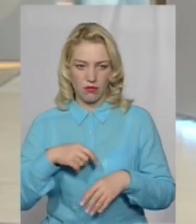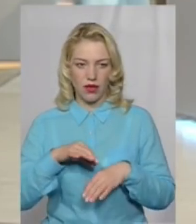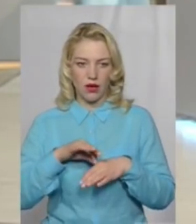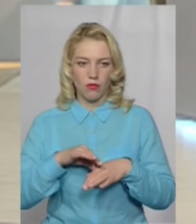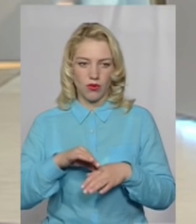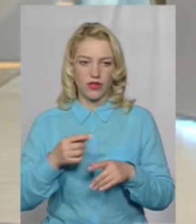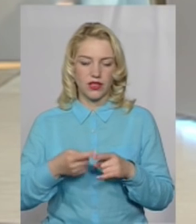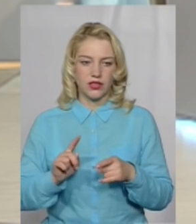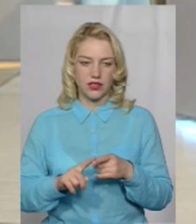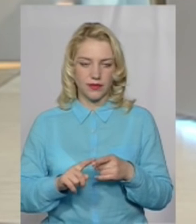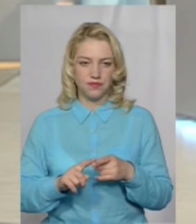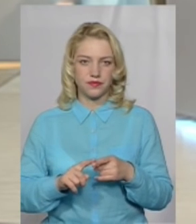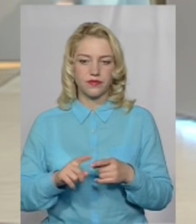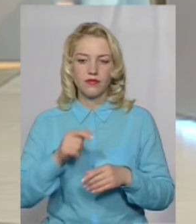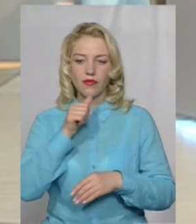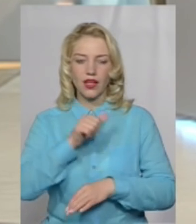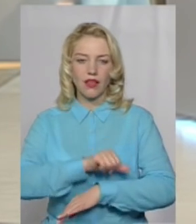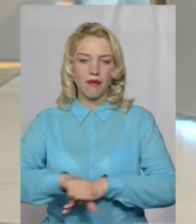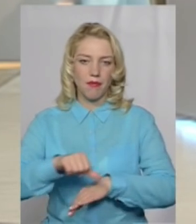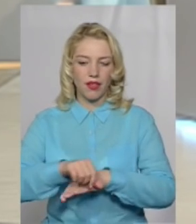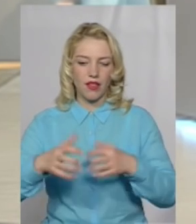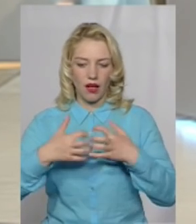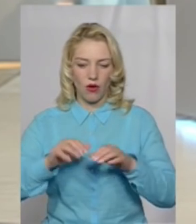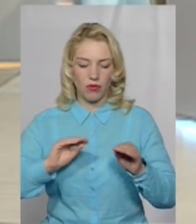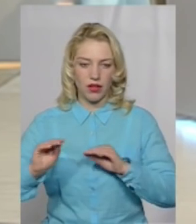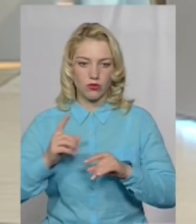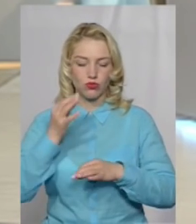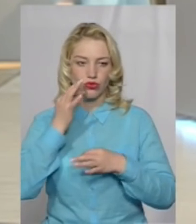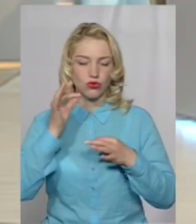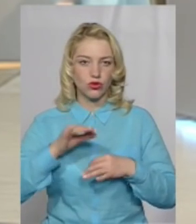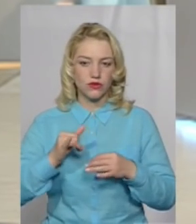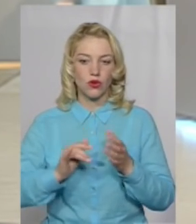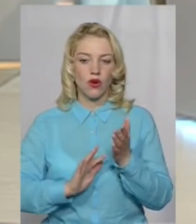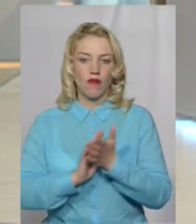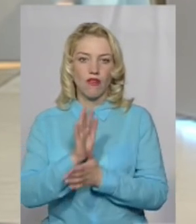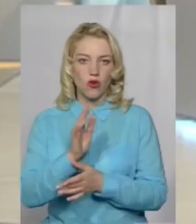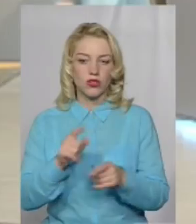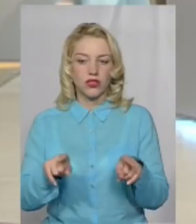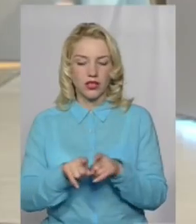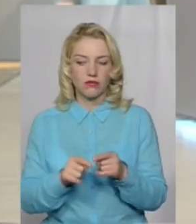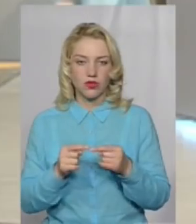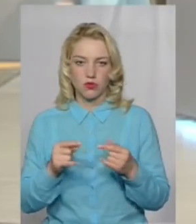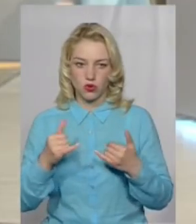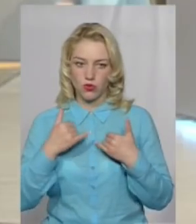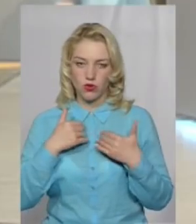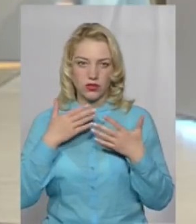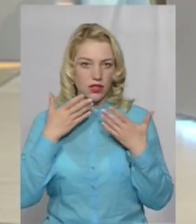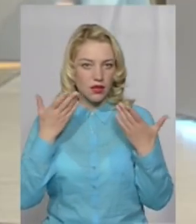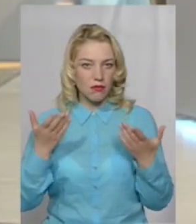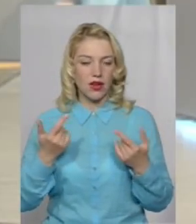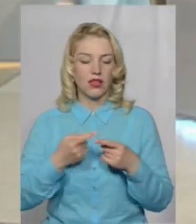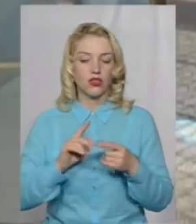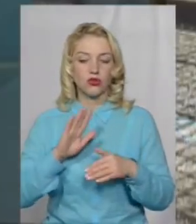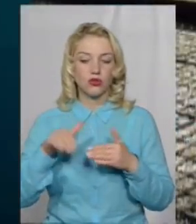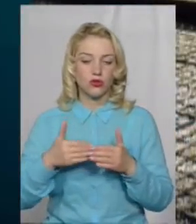це імпортне обладнання, тому що досвіду практично сьогодні вирощування таким способом немає. Те, що сьогодні